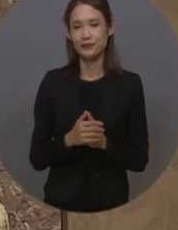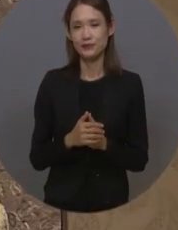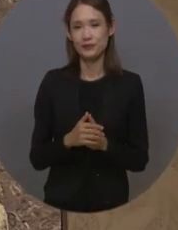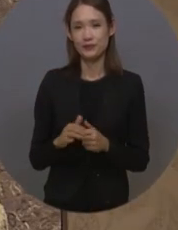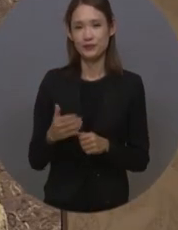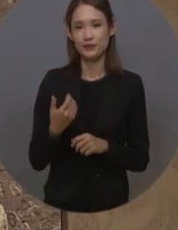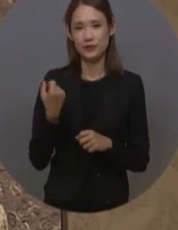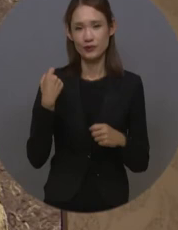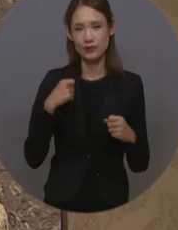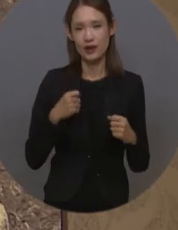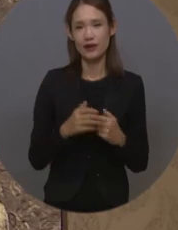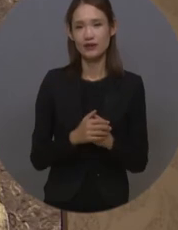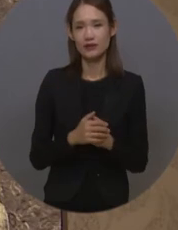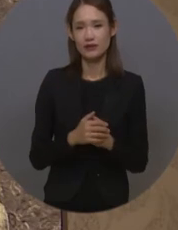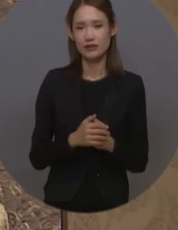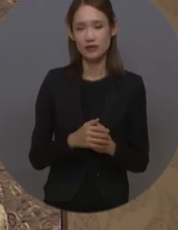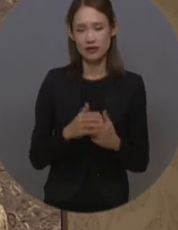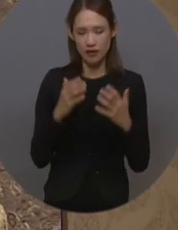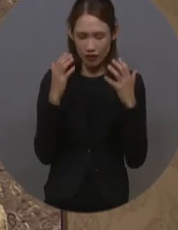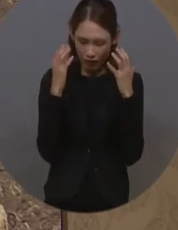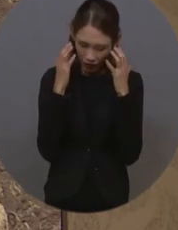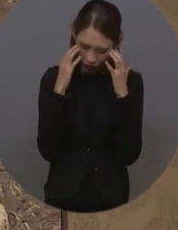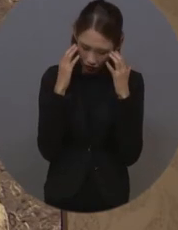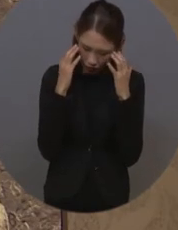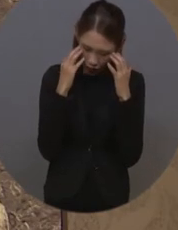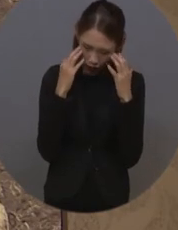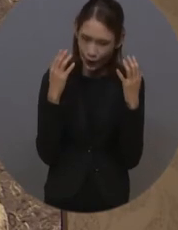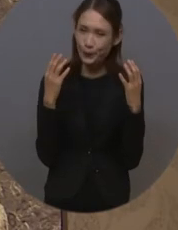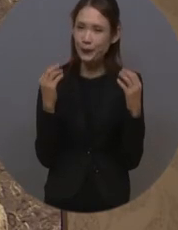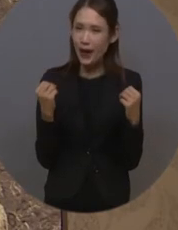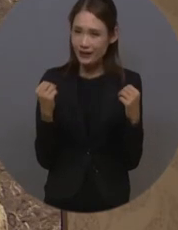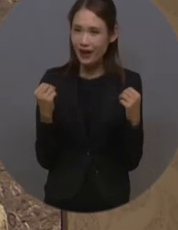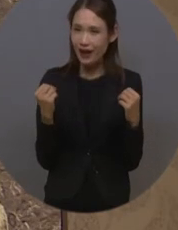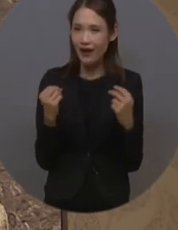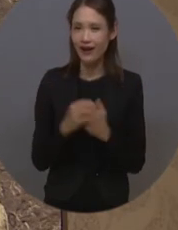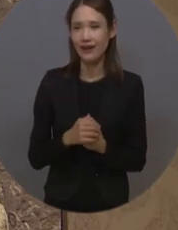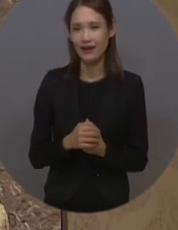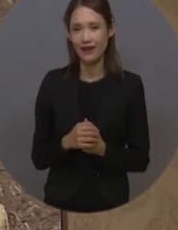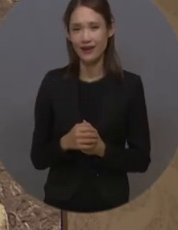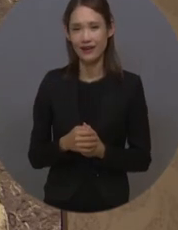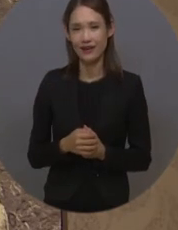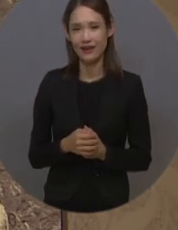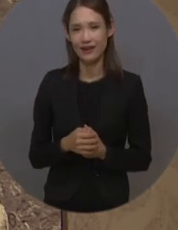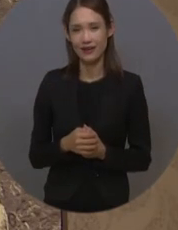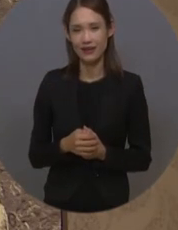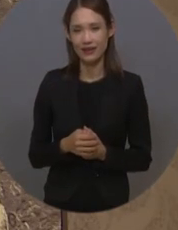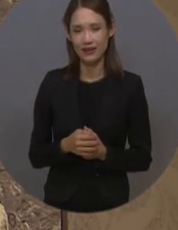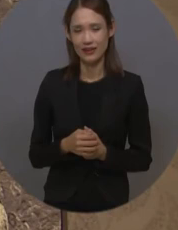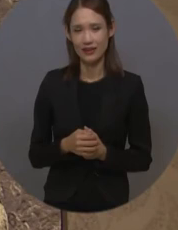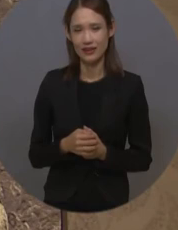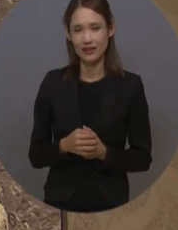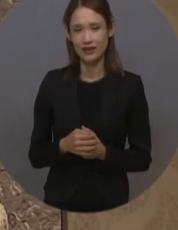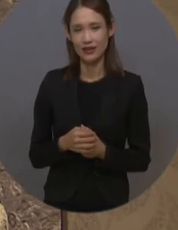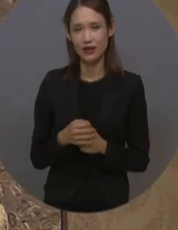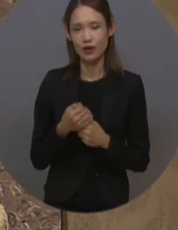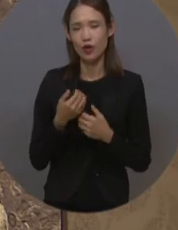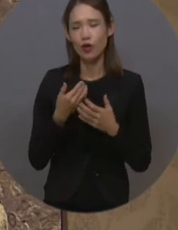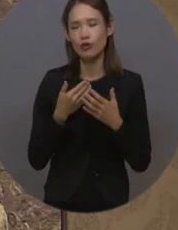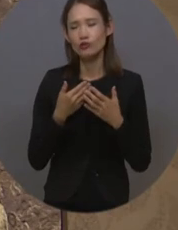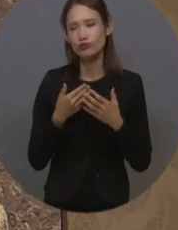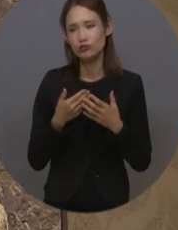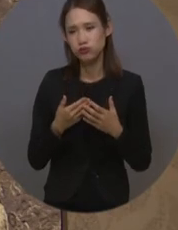우리의 발이 되게 고생을 많이 해요. 몸에 한 부분 중에서 굉장히 무거운 무게로